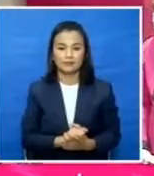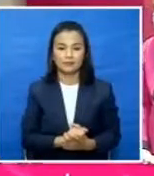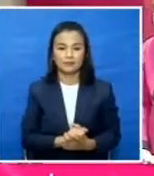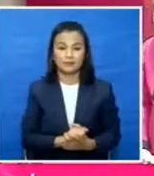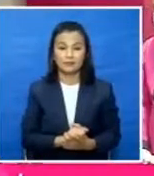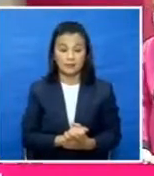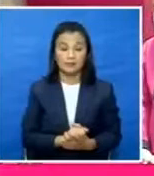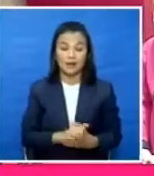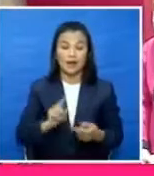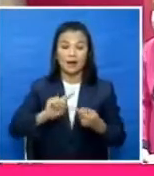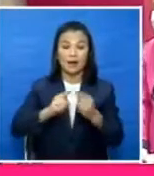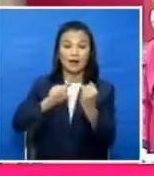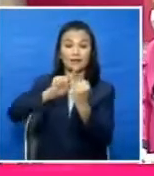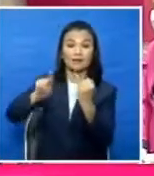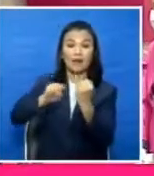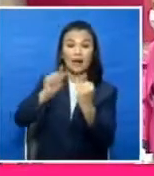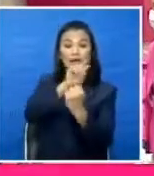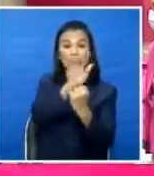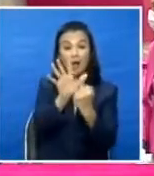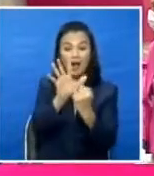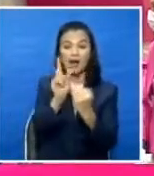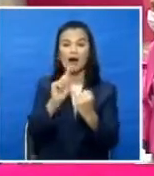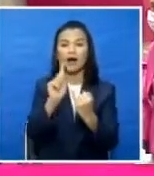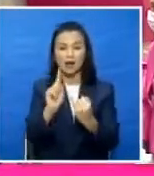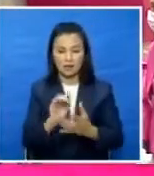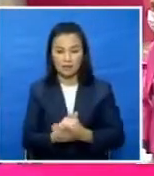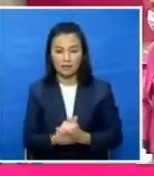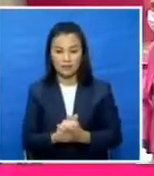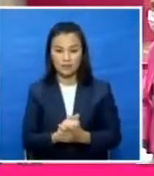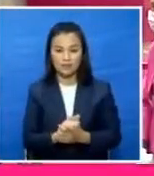เลขท้าย5ตัวหมุนครั้งที่1เลขที่ออก